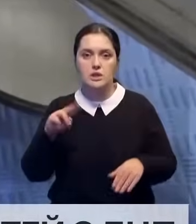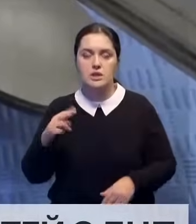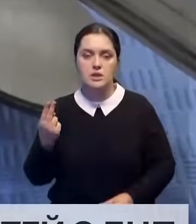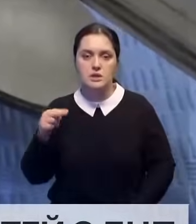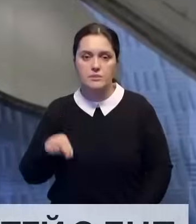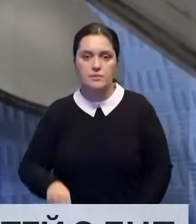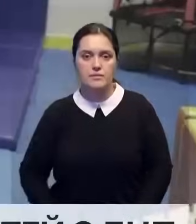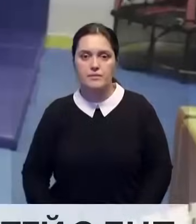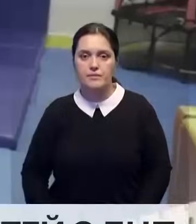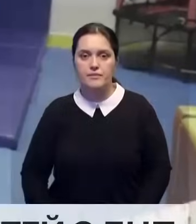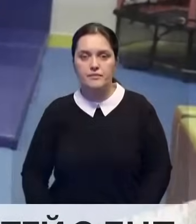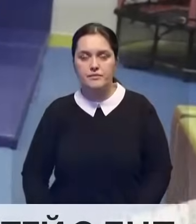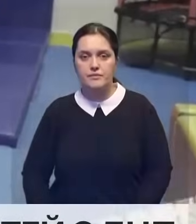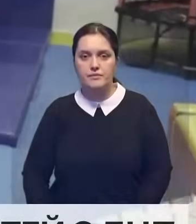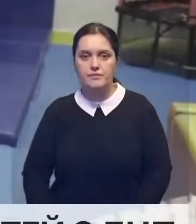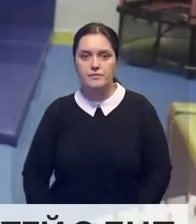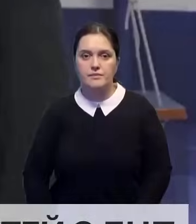лечения детей с ДЦП.